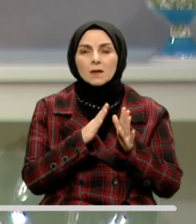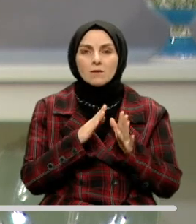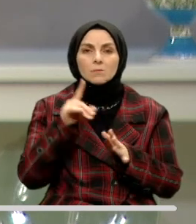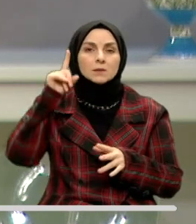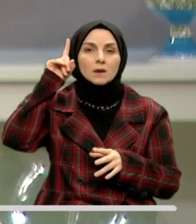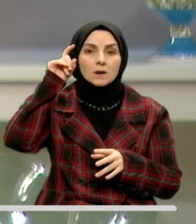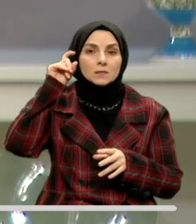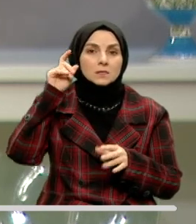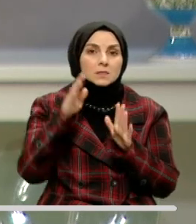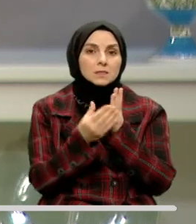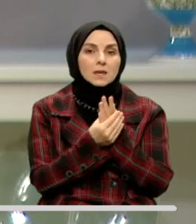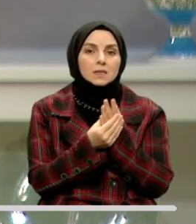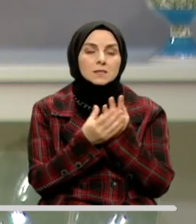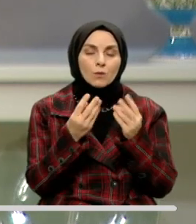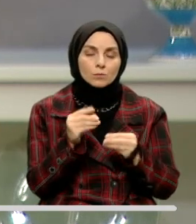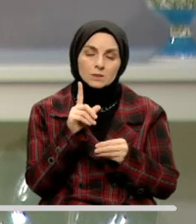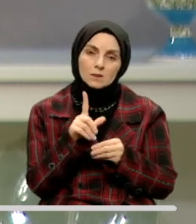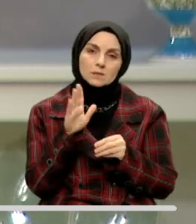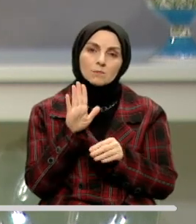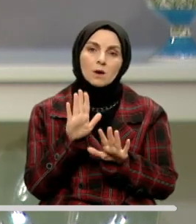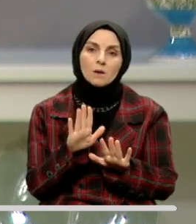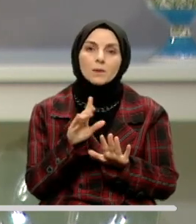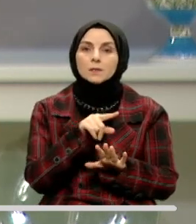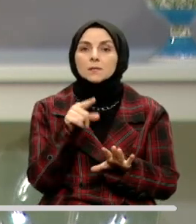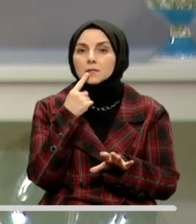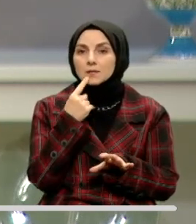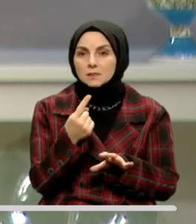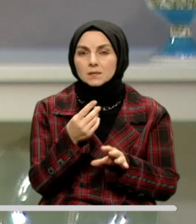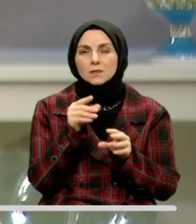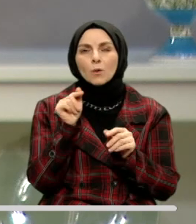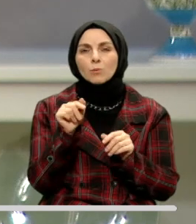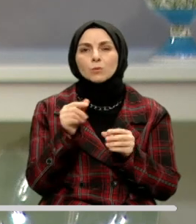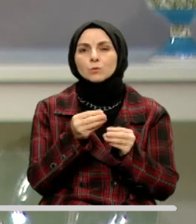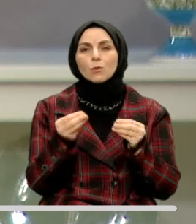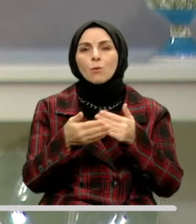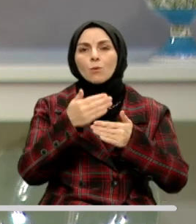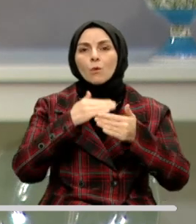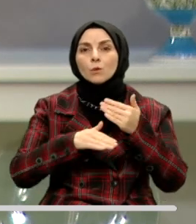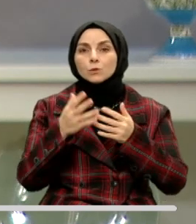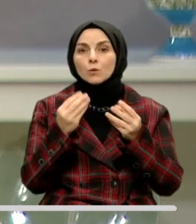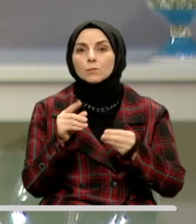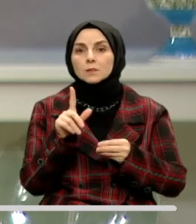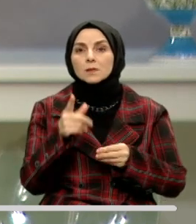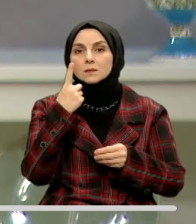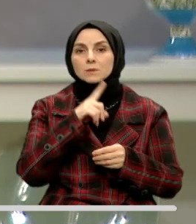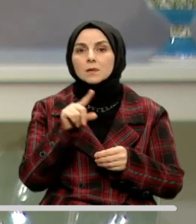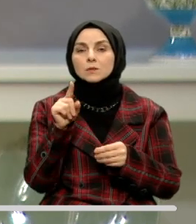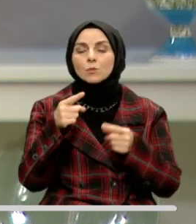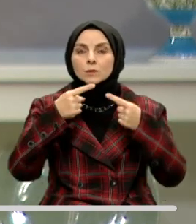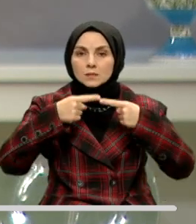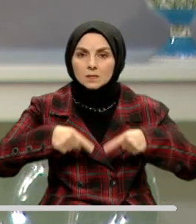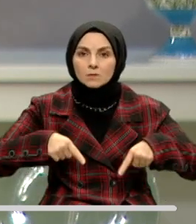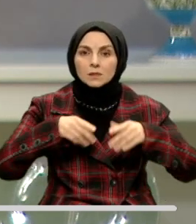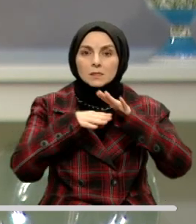kalması gereken bir dönem. Ama size dediniz ya, aslında bu çok daha öncelere dayanıyor. Hani biz sadece o sınava gireceğimiz yıllara yoğunlaşıyoruz